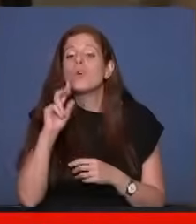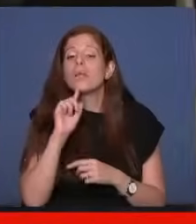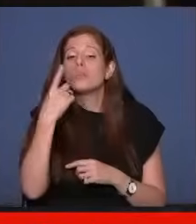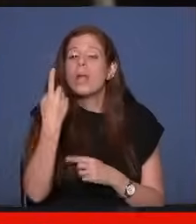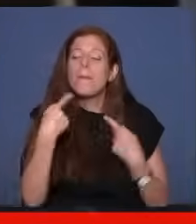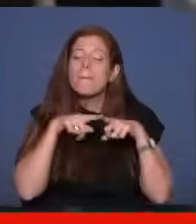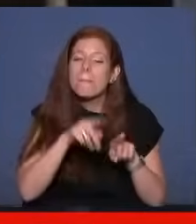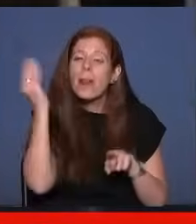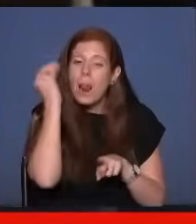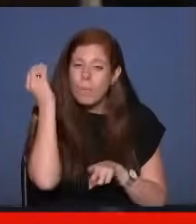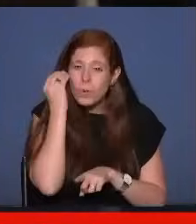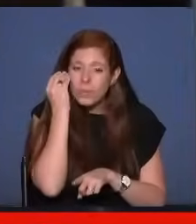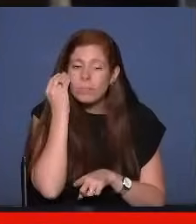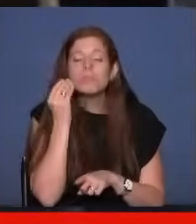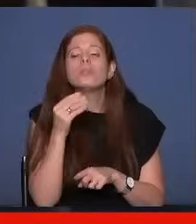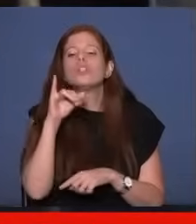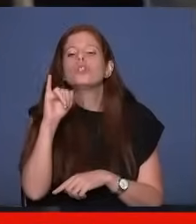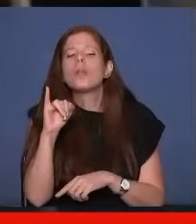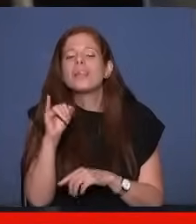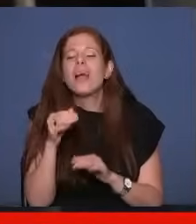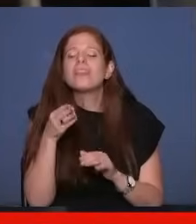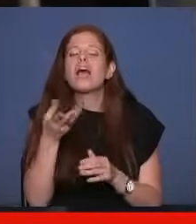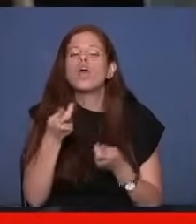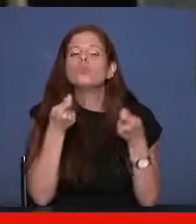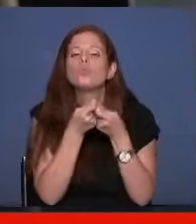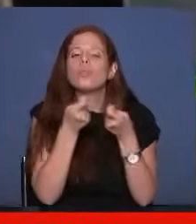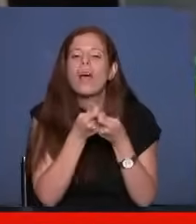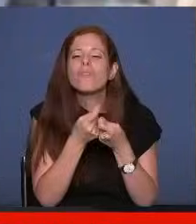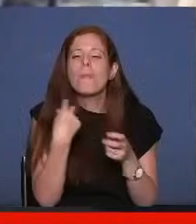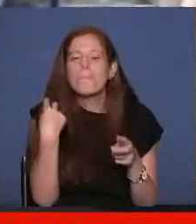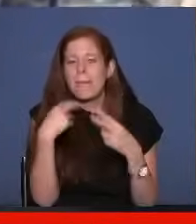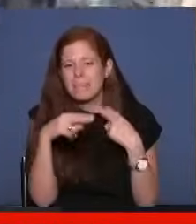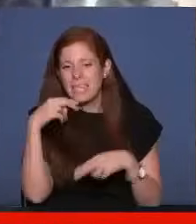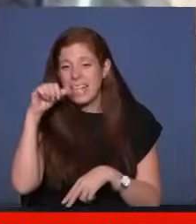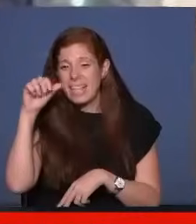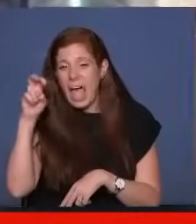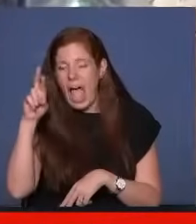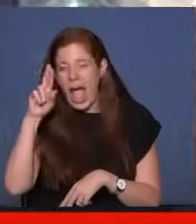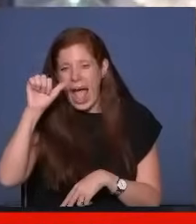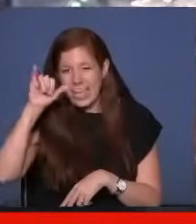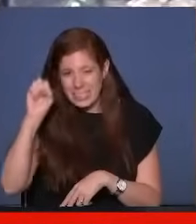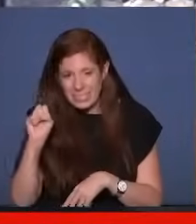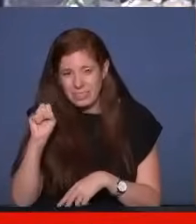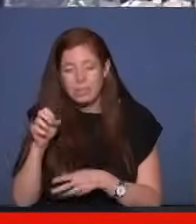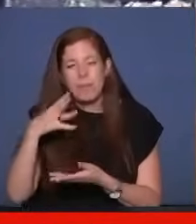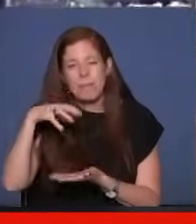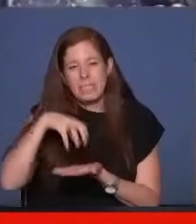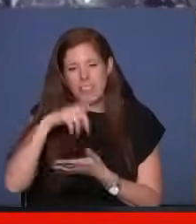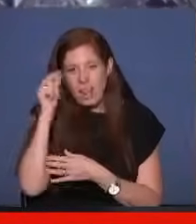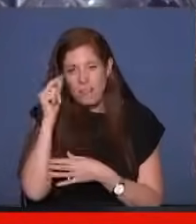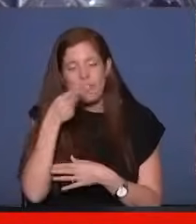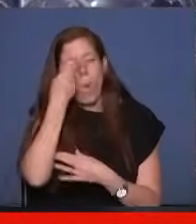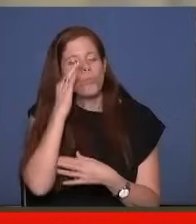מנהל עסקים, הכנס יונתן כשותף במסעדת הראיס, מחנה יהודה, הסניף התל אביבי. הוריו היו גאים בו יותר